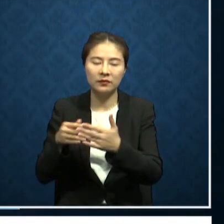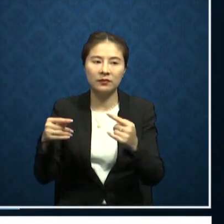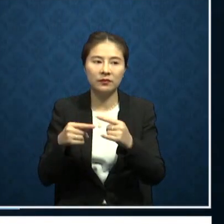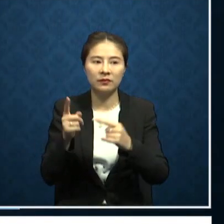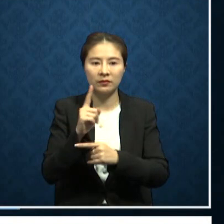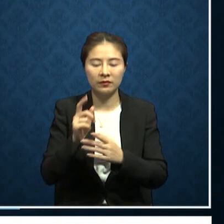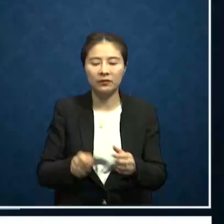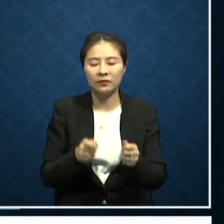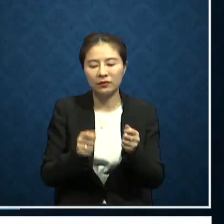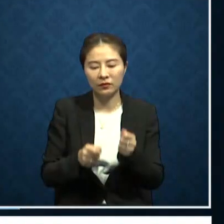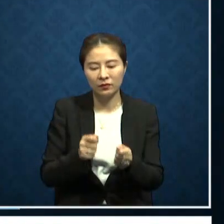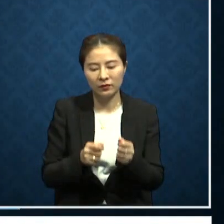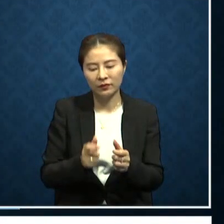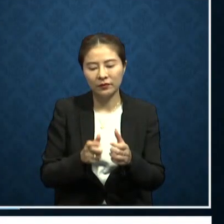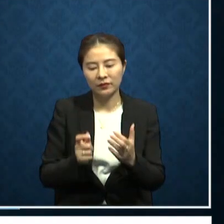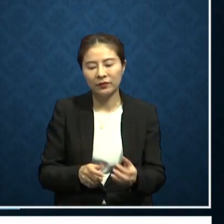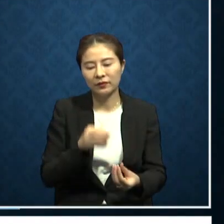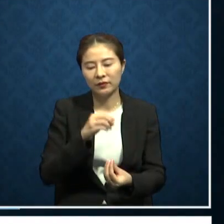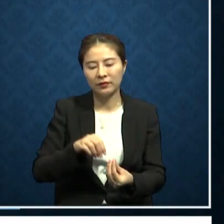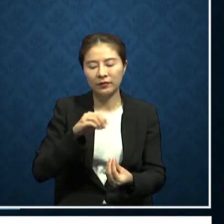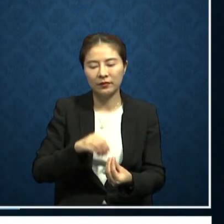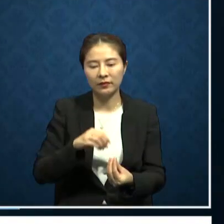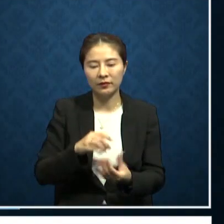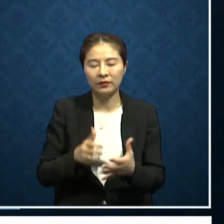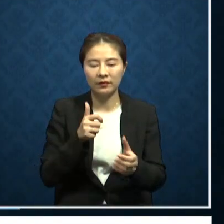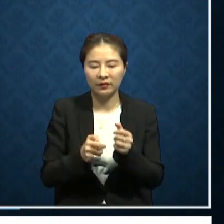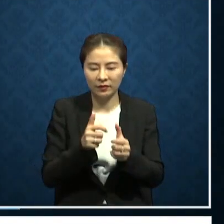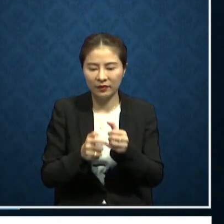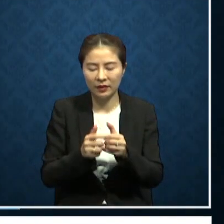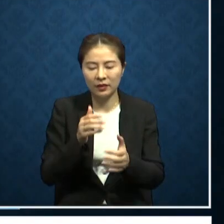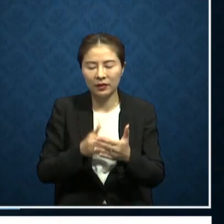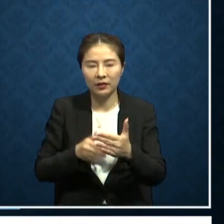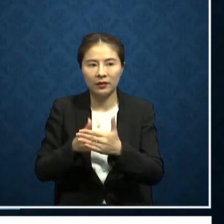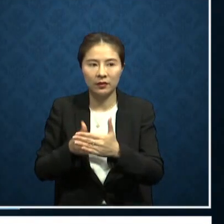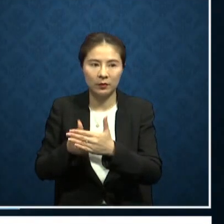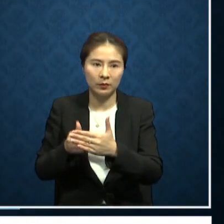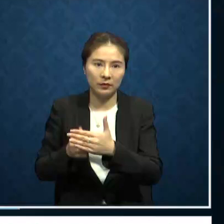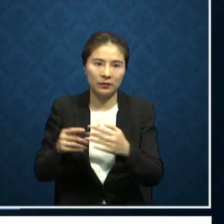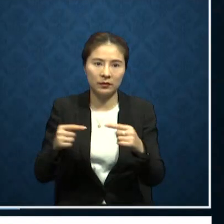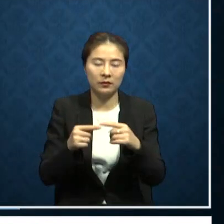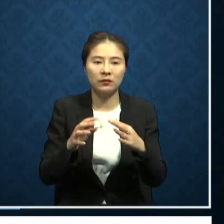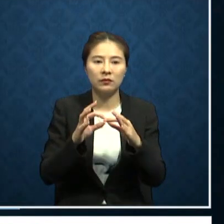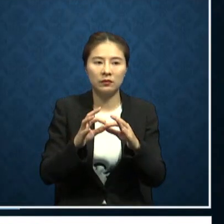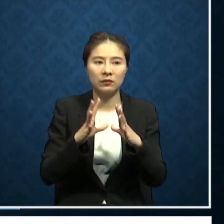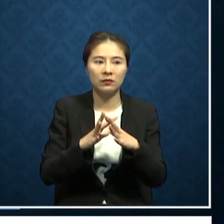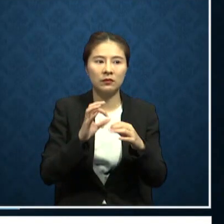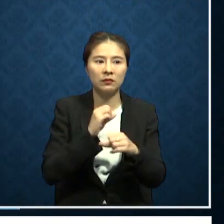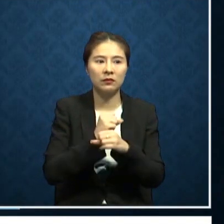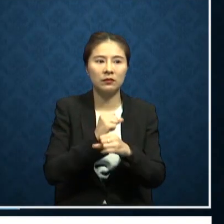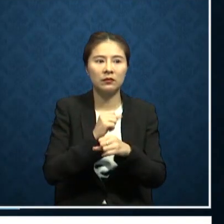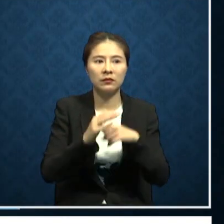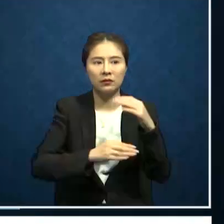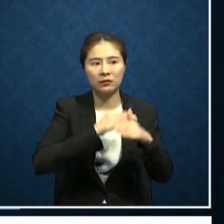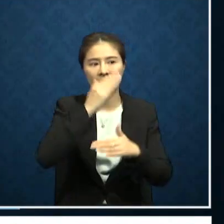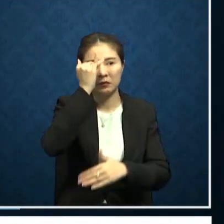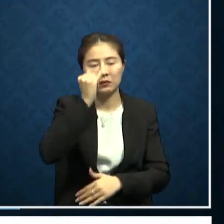การแสดงพื้นบ้านเกมแอนนิเมชันและวิถีชีวิตยังเป็นอุปสรรคในระดับประเทศก็ยังได้แก่เรื่องของวรรณกรรมสถาปัตยกรรมนะคะเนื่องจาก